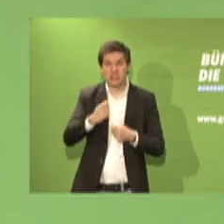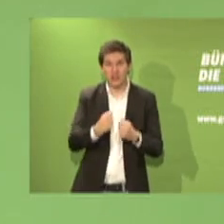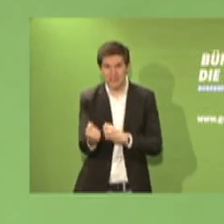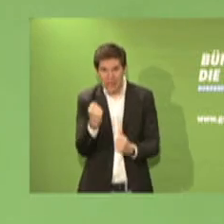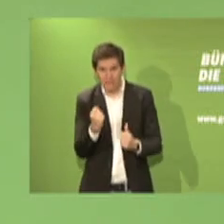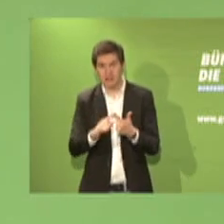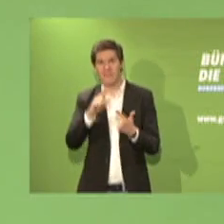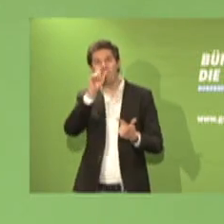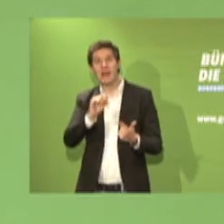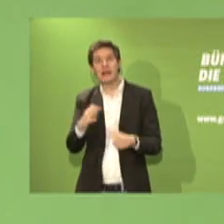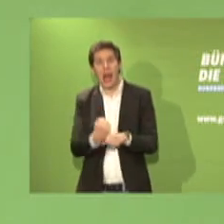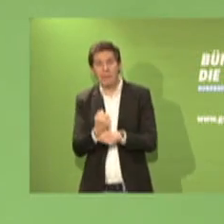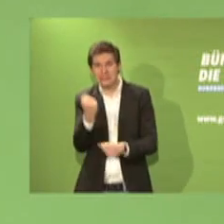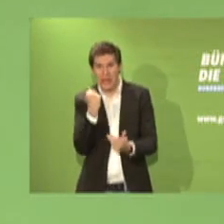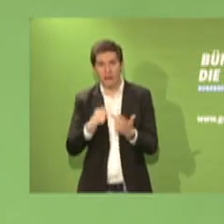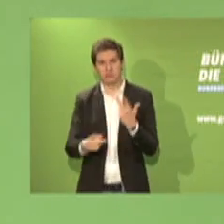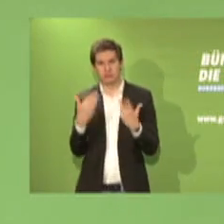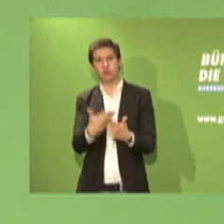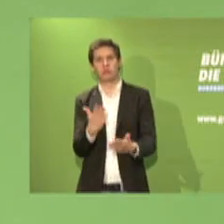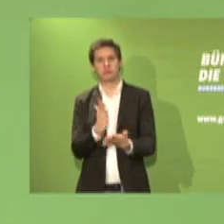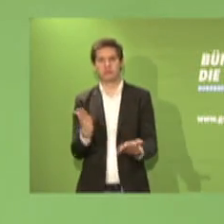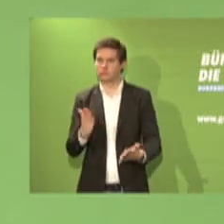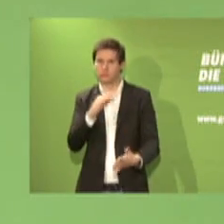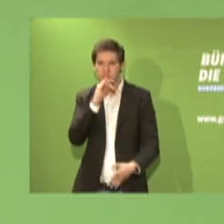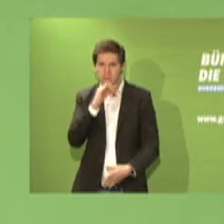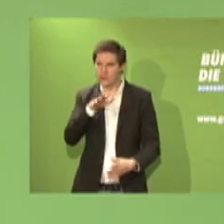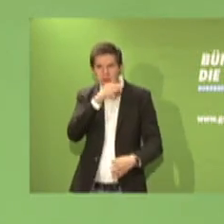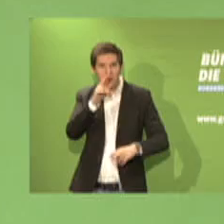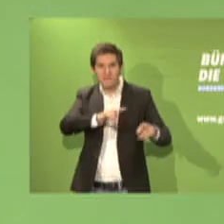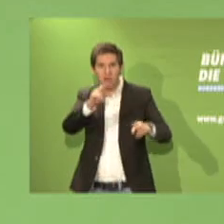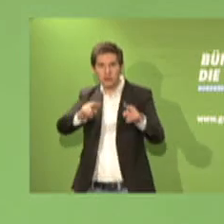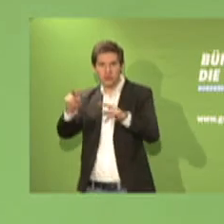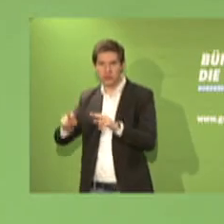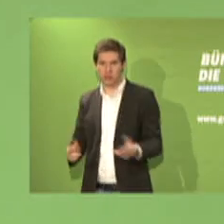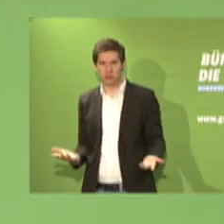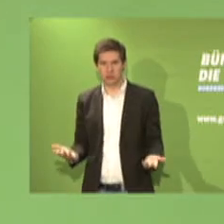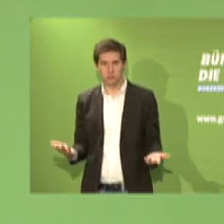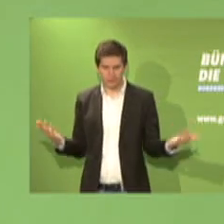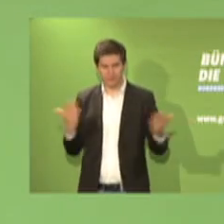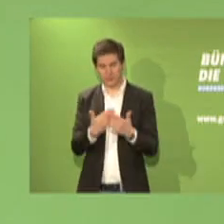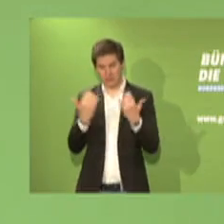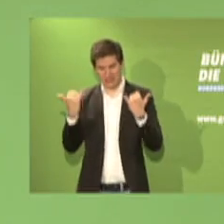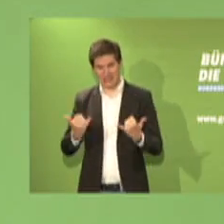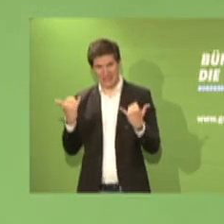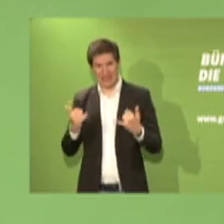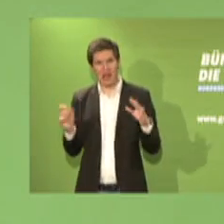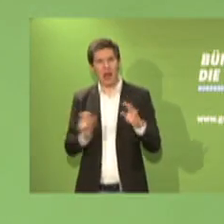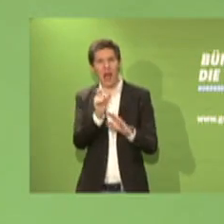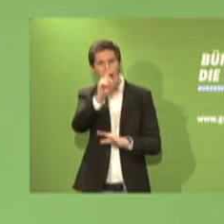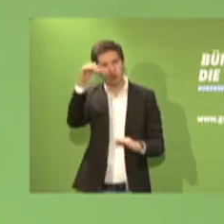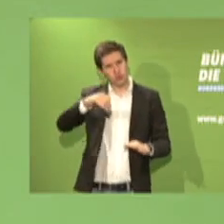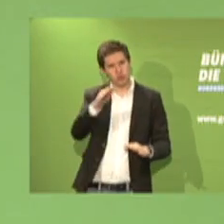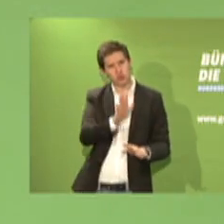wenig Arbeitskräfte hat, sondern es gibt die verschiedensten Ausprägungen. Und ich will gerade hier im südlichen Rheinland darauf